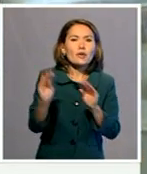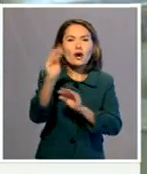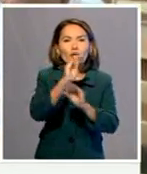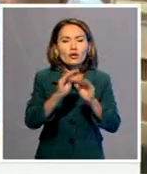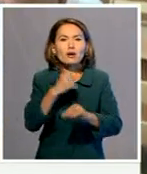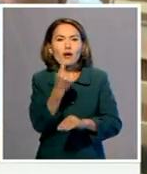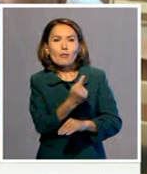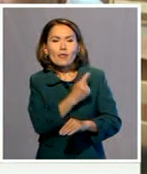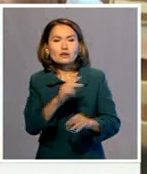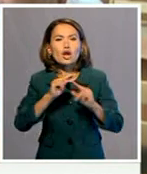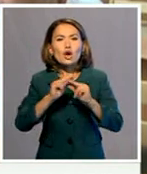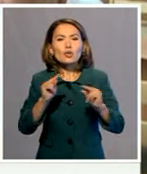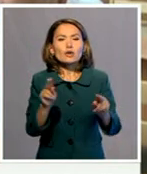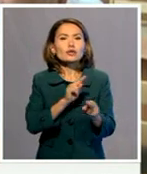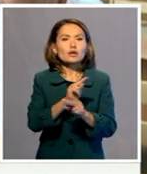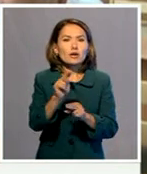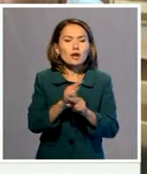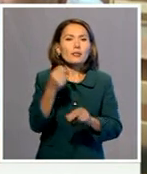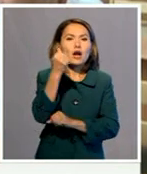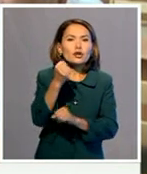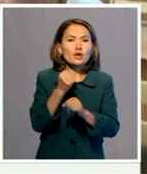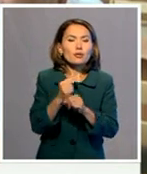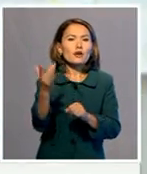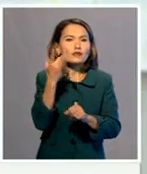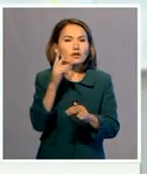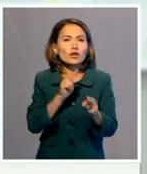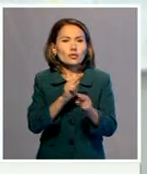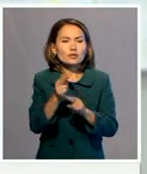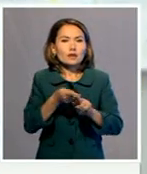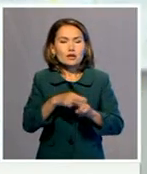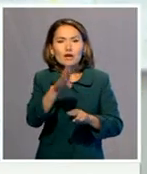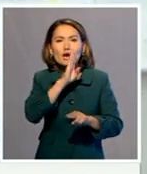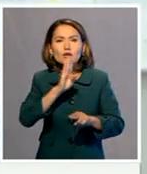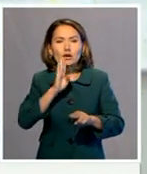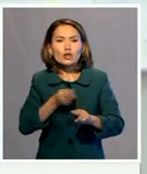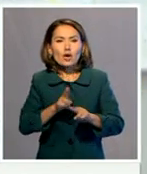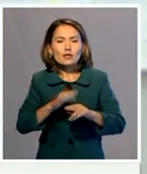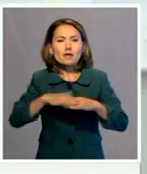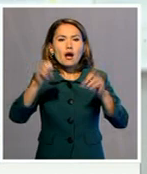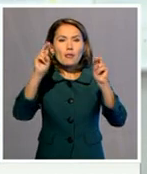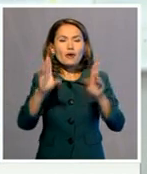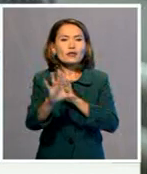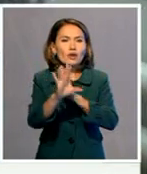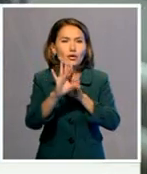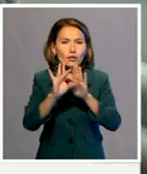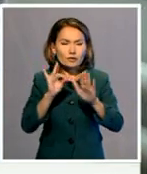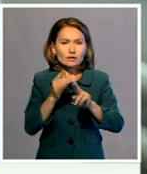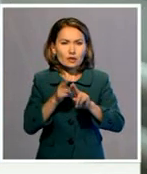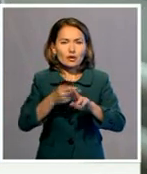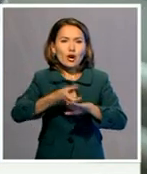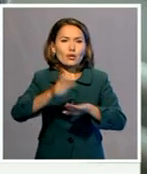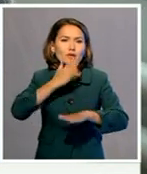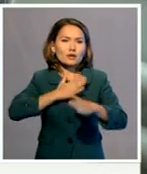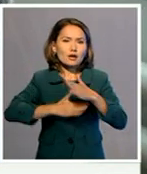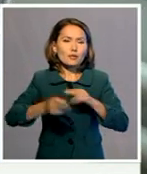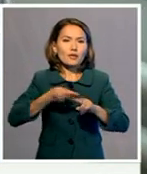жоқ. 20 жылдан бері бар білгенін шахтерлермен бөлісіп біліктілігін арттыруда. Осы мамандықты таңдағанына еш өкінбейтінін айтады. Себебі